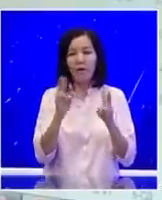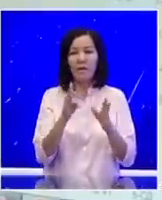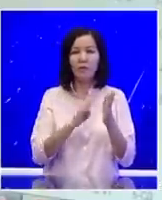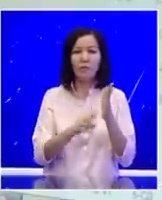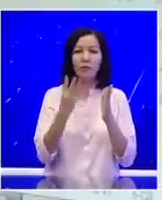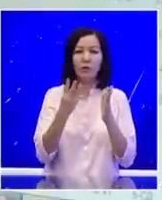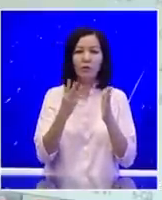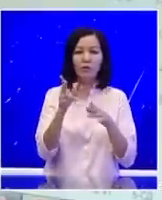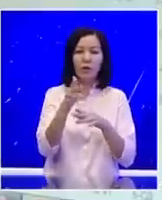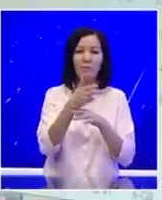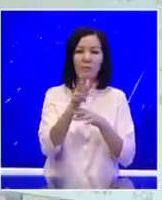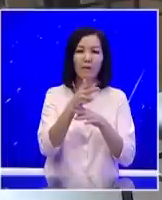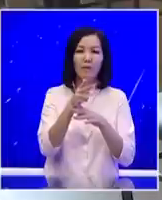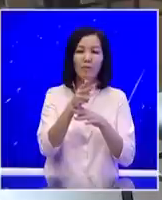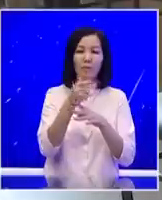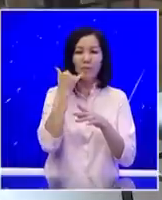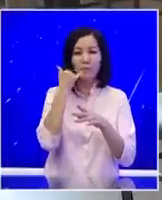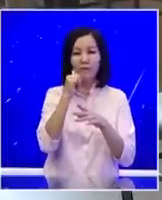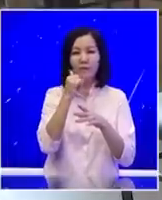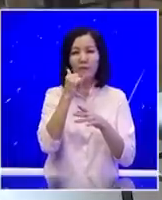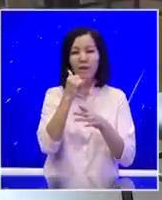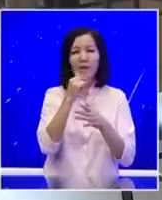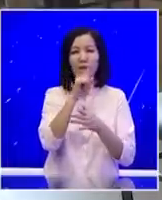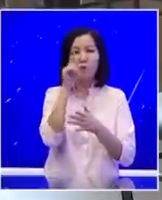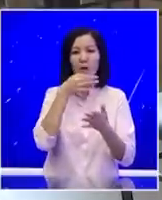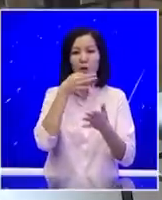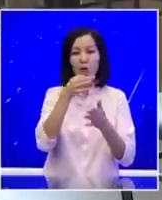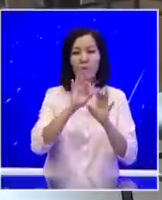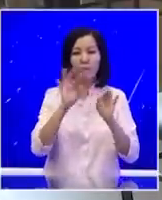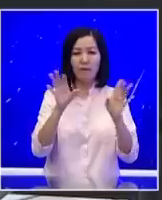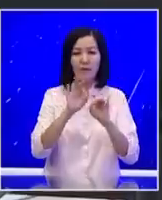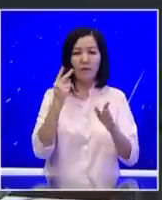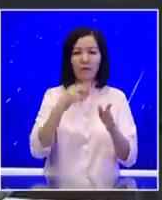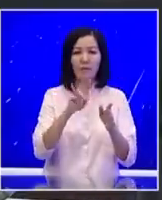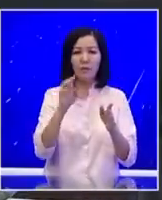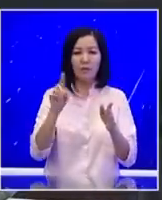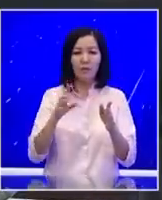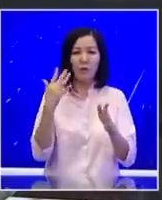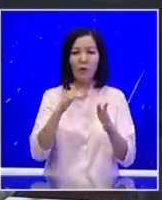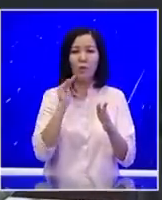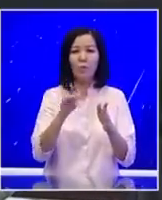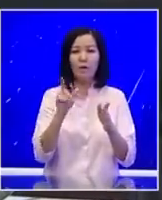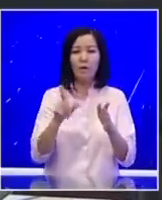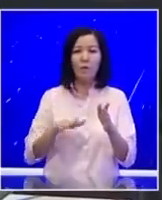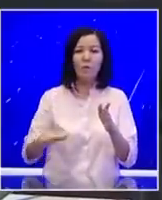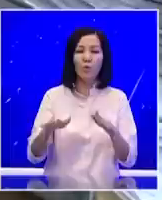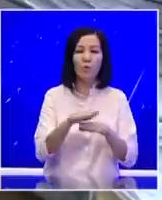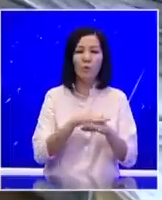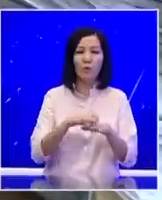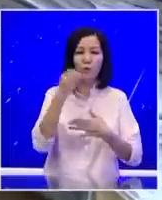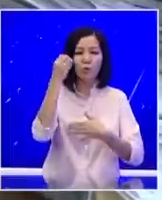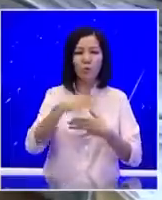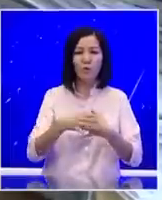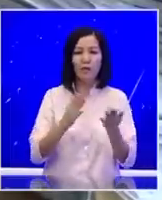93-і бейне қоңырау арқылы тұрғындарға кеңес береді. Жалпы 26 наурыздан бастап 50 мыңға жуық өңір тұрғыны кол